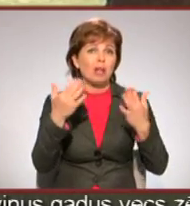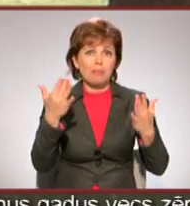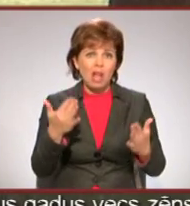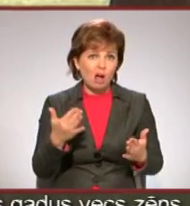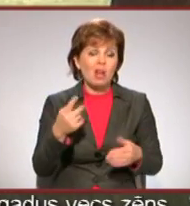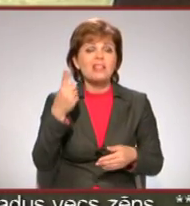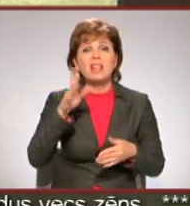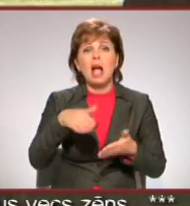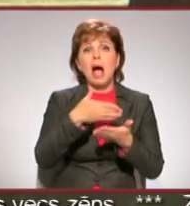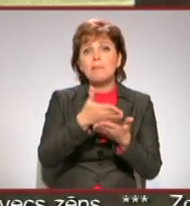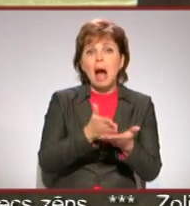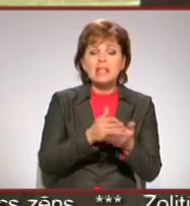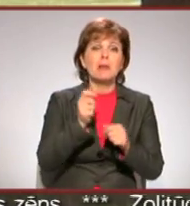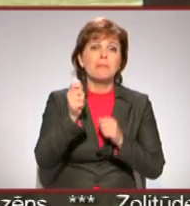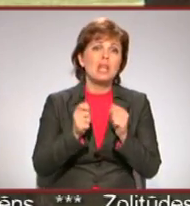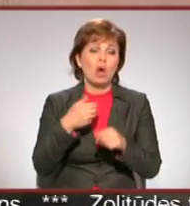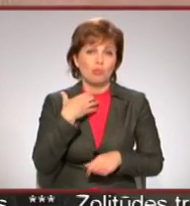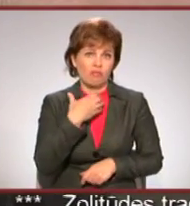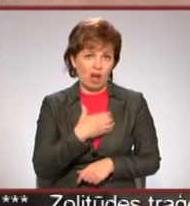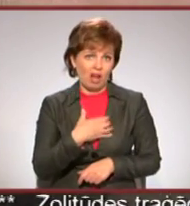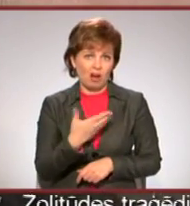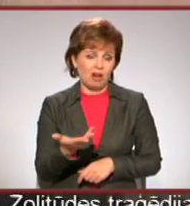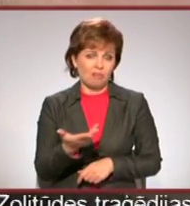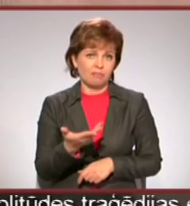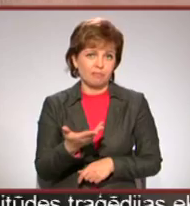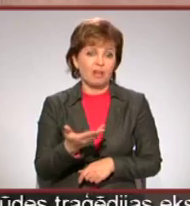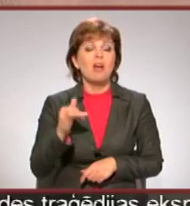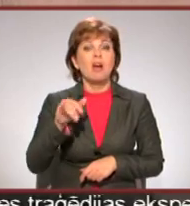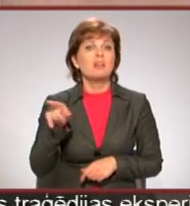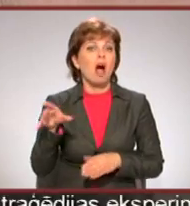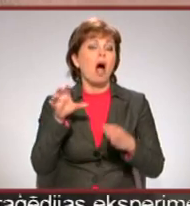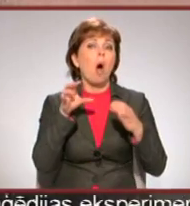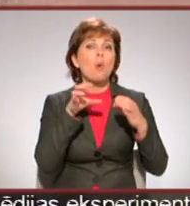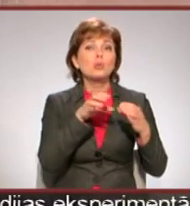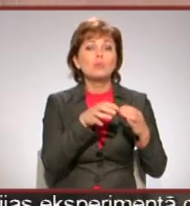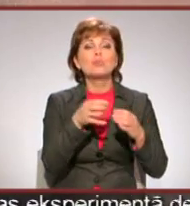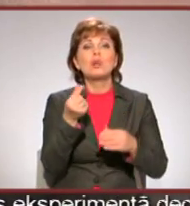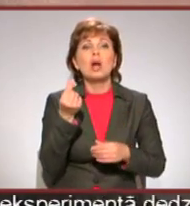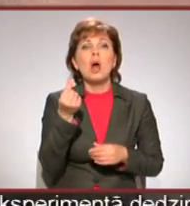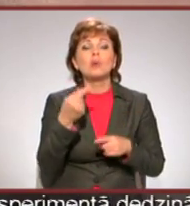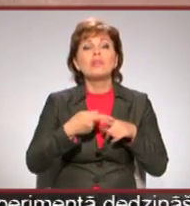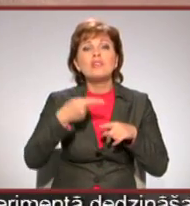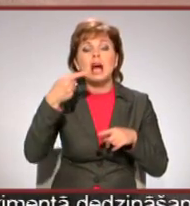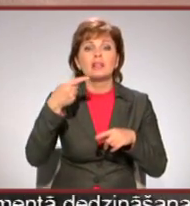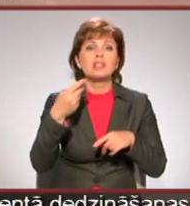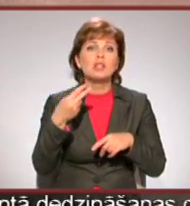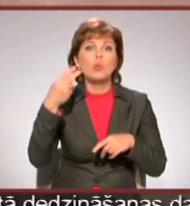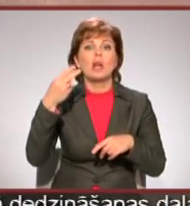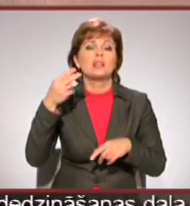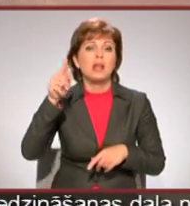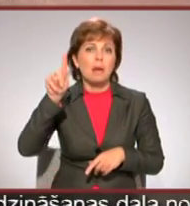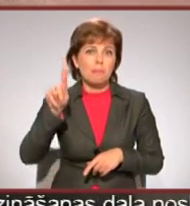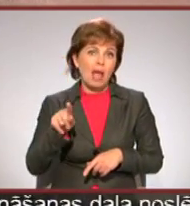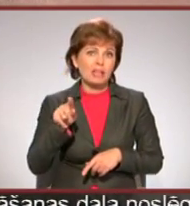tikai maize vai piens cilvēkam vajadzīgi. Jā, autobus būtu kaut vienreiz vai divreiz mēnesī,